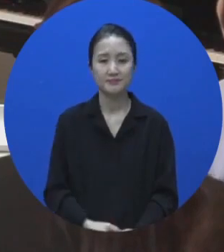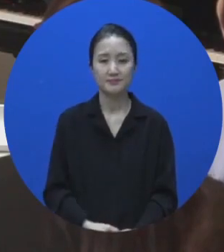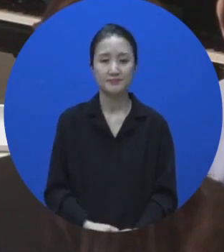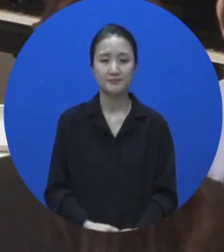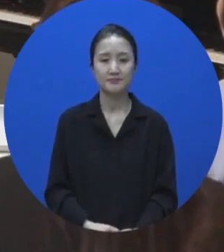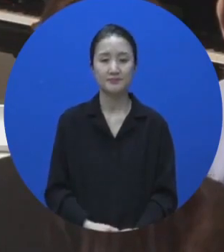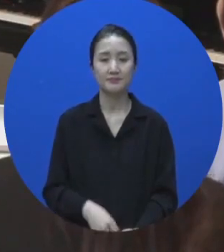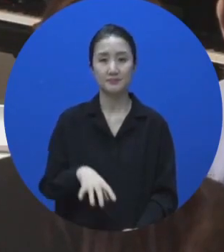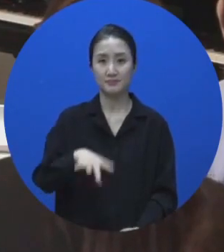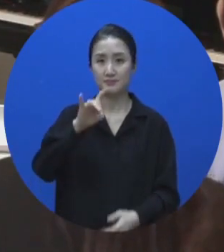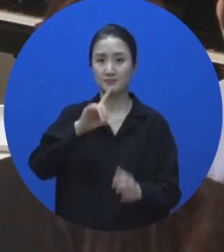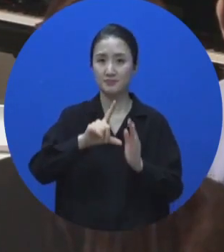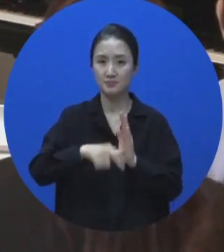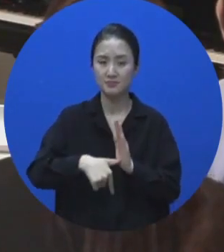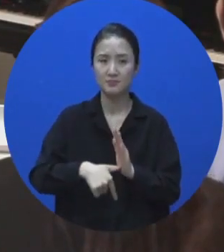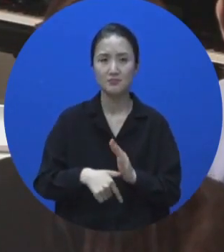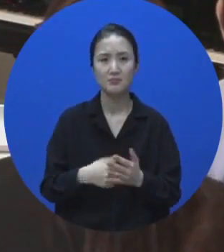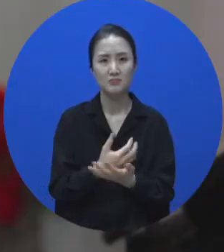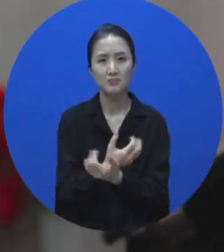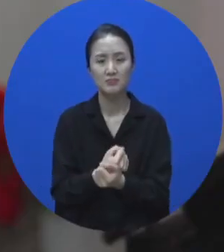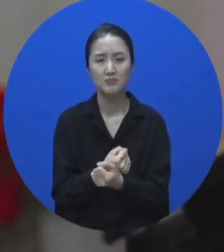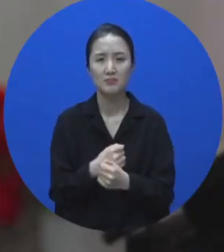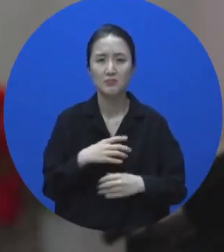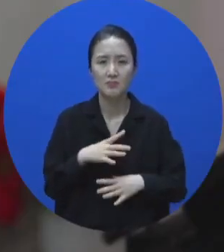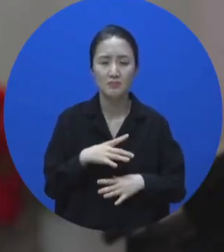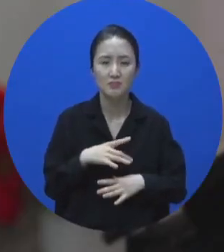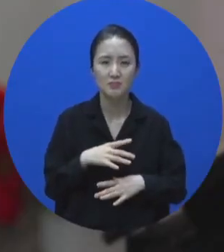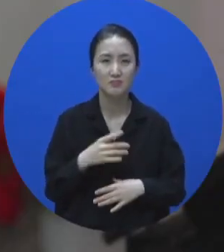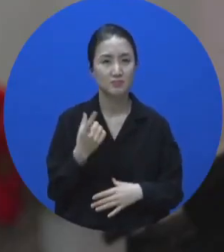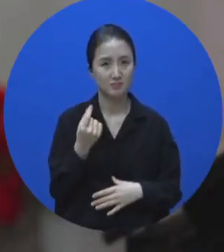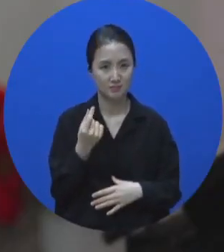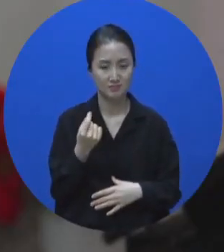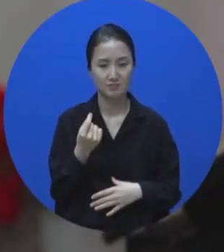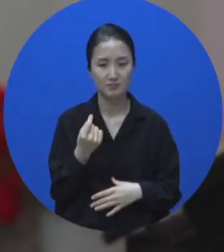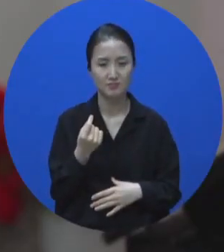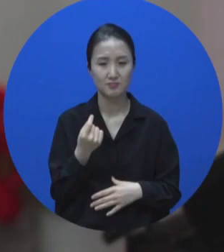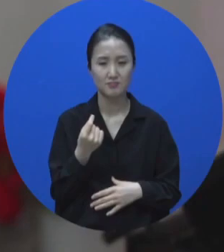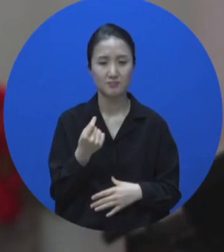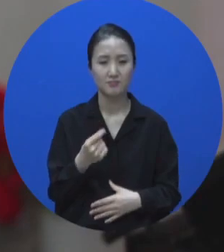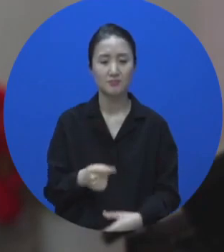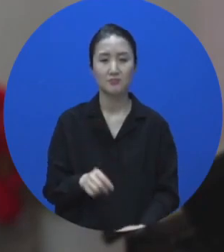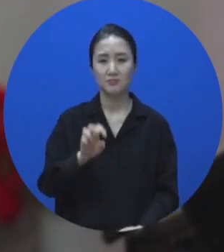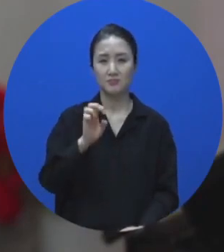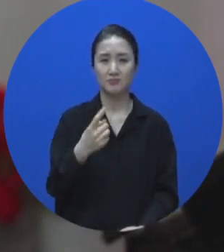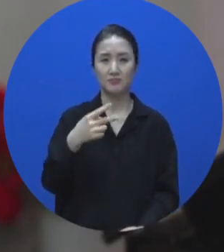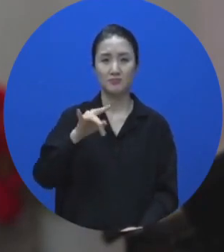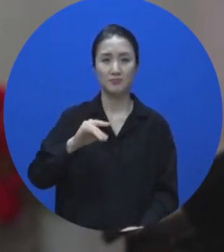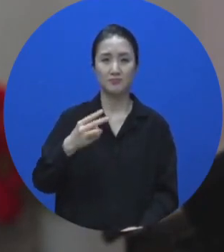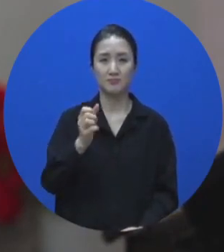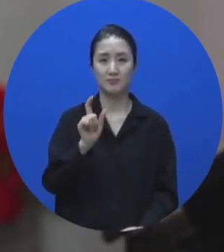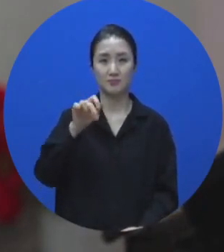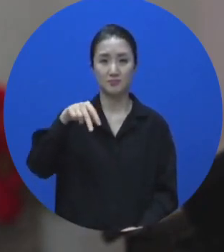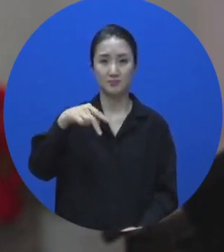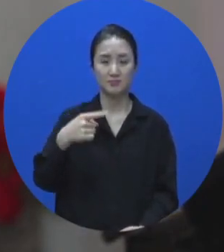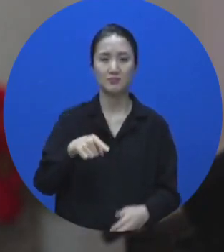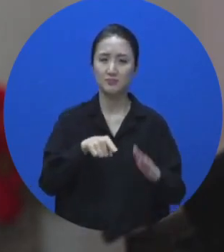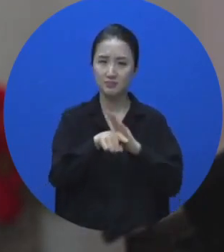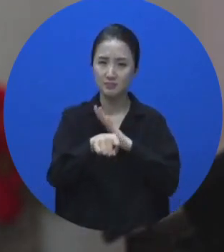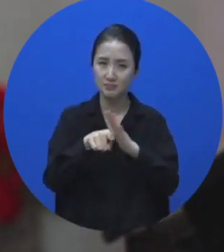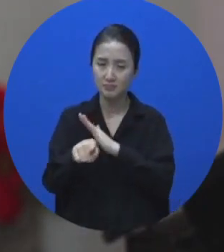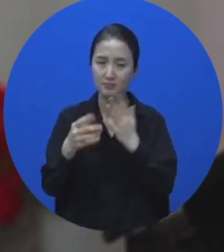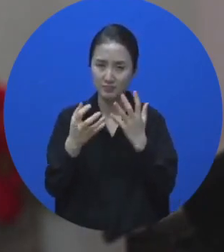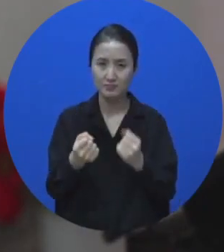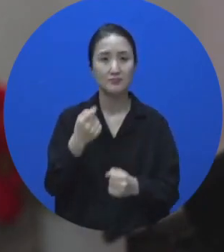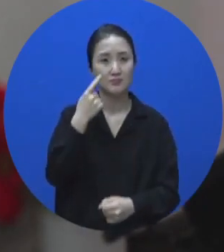방법이라고 생각합니다 처음엔 어렵고 두렵고 떨려요 첫 번째 제가 뭐라고 했어요 모델의 라우스 에 많이